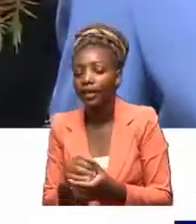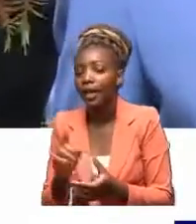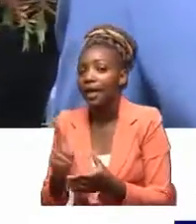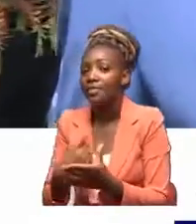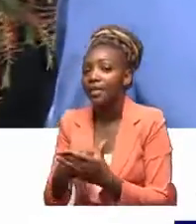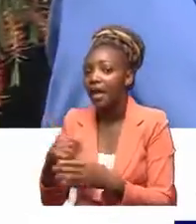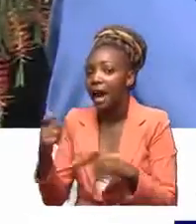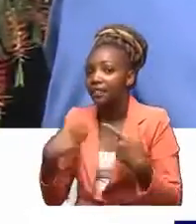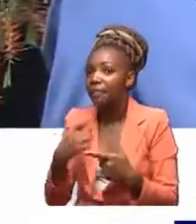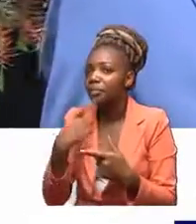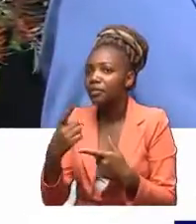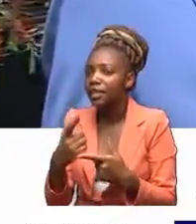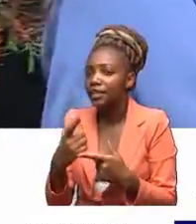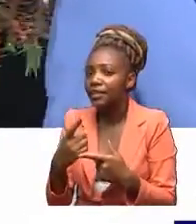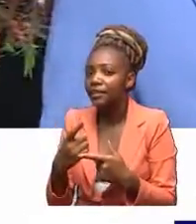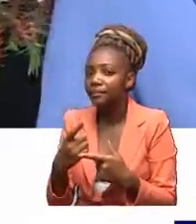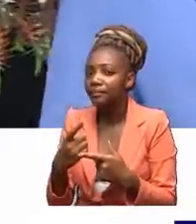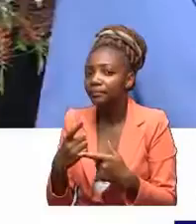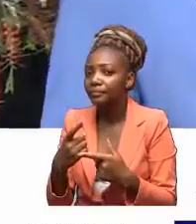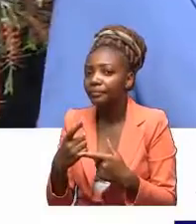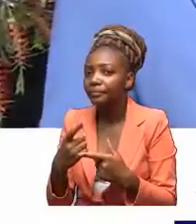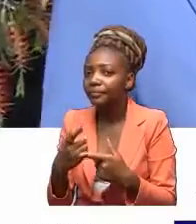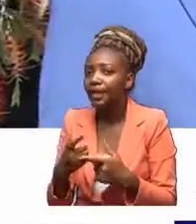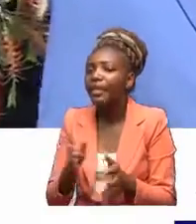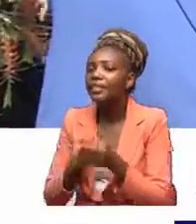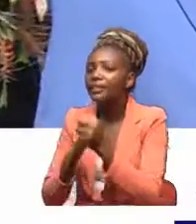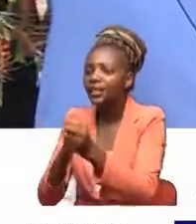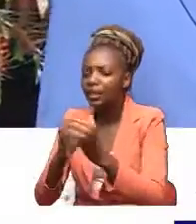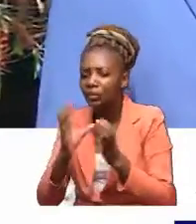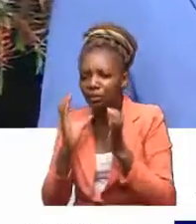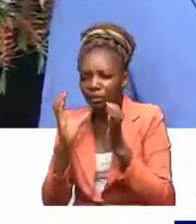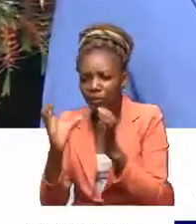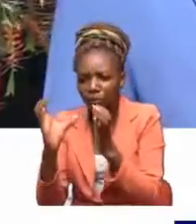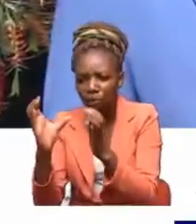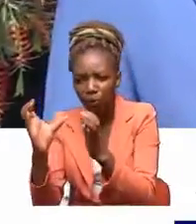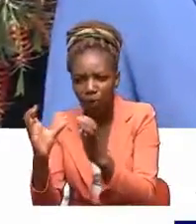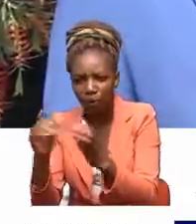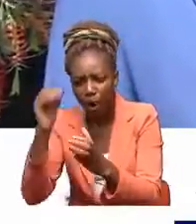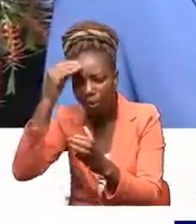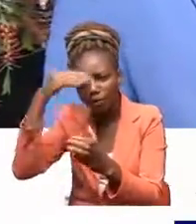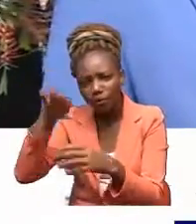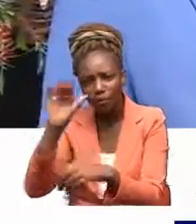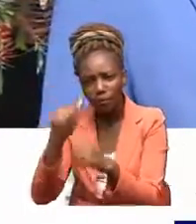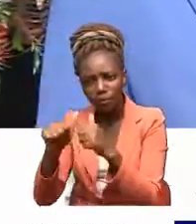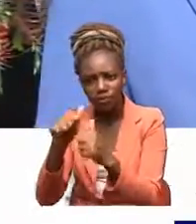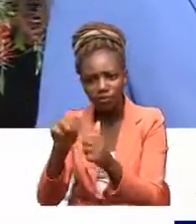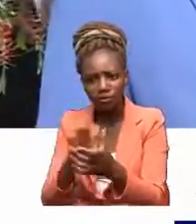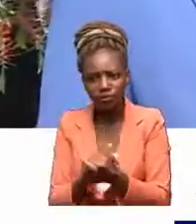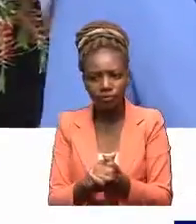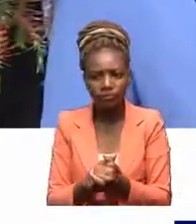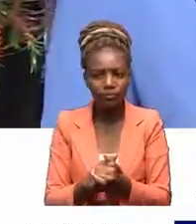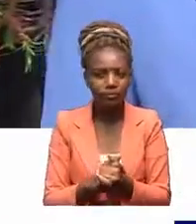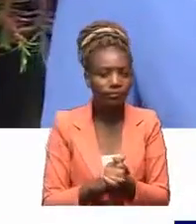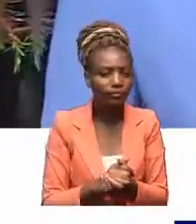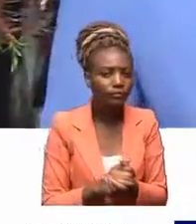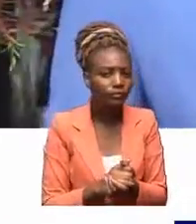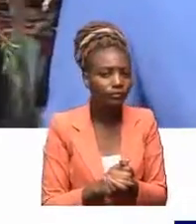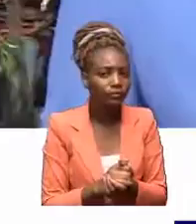utawala wake ulikuwa wa kiimla. Kogi wa Mwere ameweza kunukuliwa akiwa anasema hivyo. Kulingana na maoni yako, utawala wake ulikuwa wa kidikteta